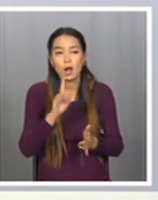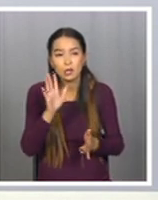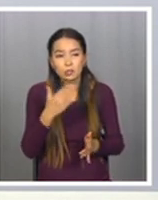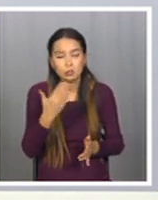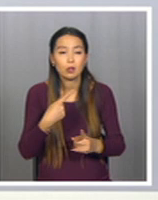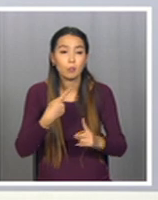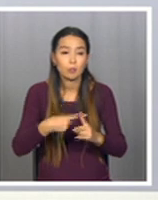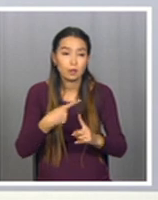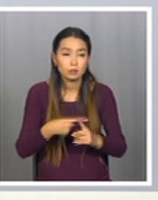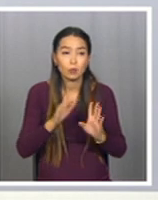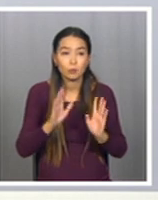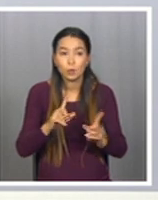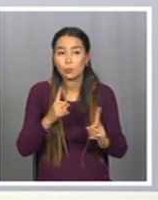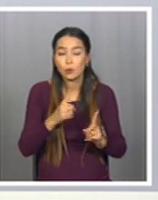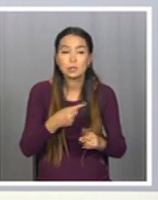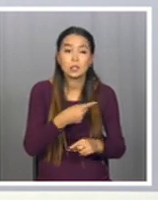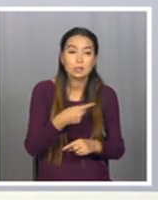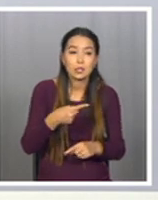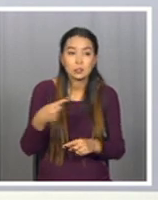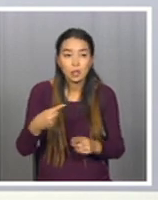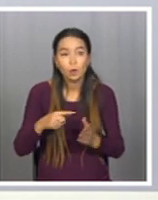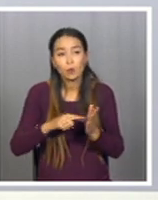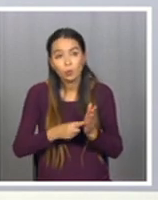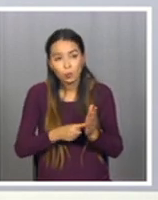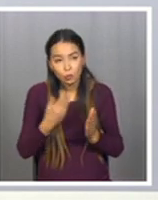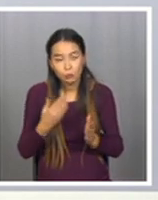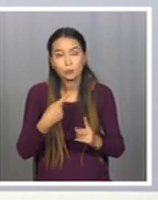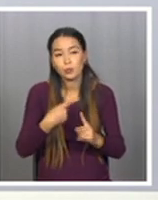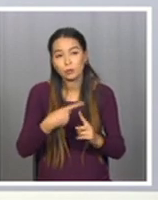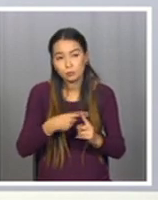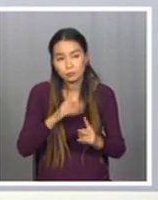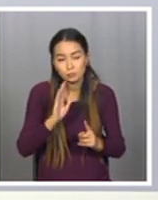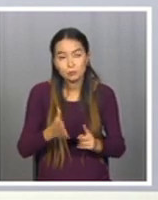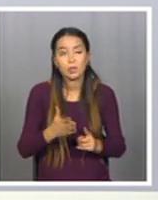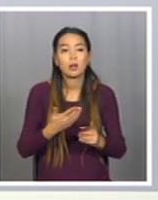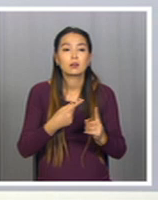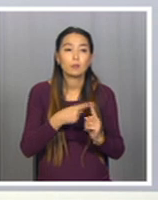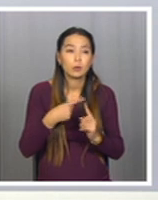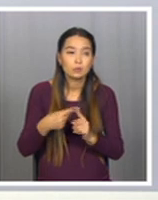саналамыз. Теріс сан мен теріс санды көбейтсек те, оң сан мен оң санды көбейтсек те,